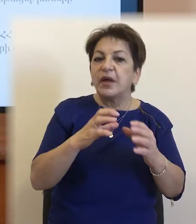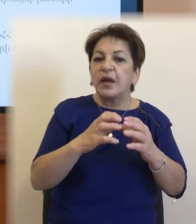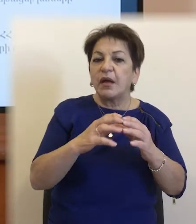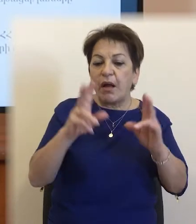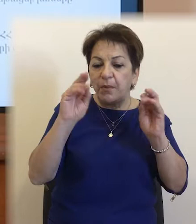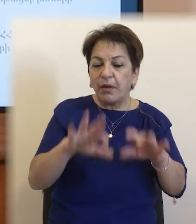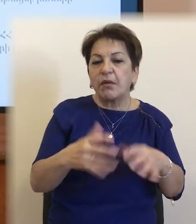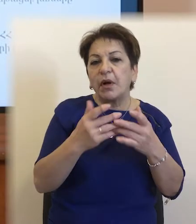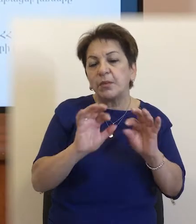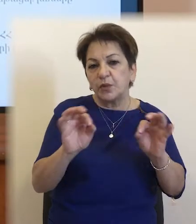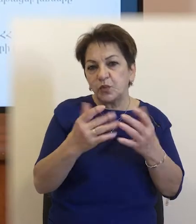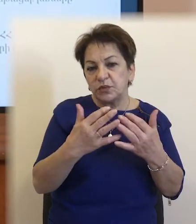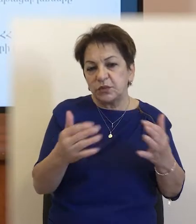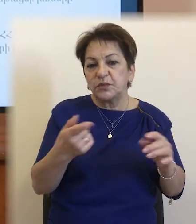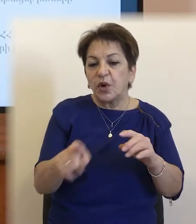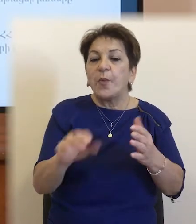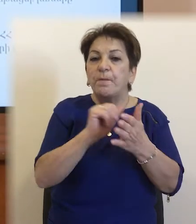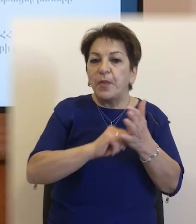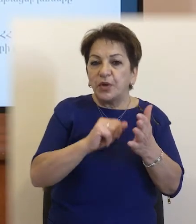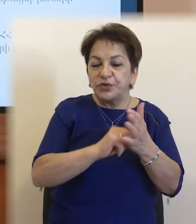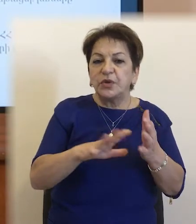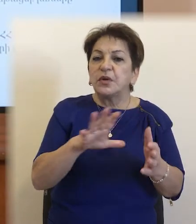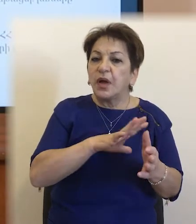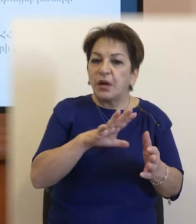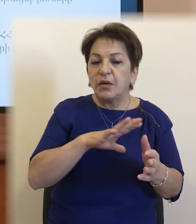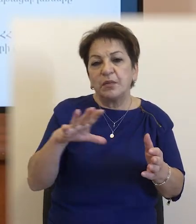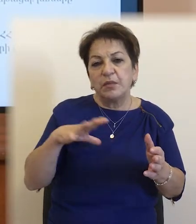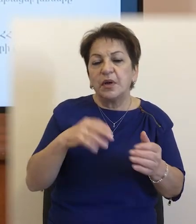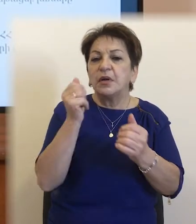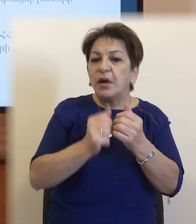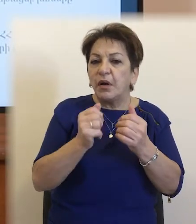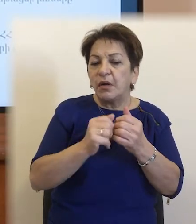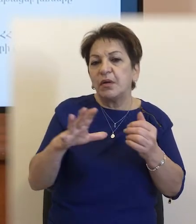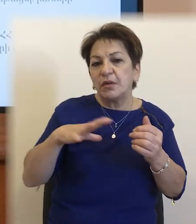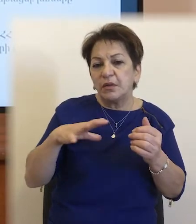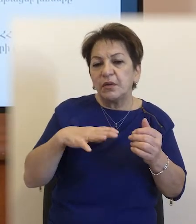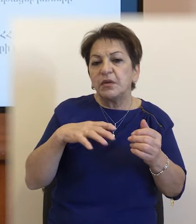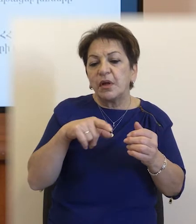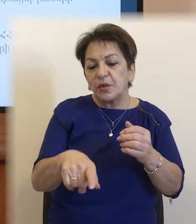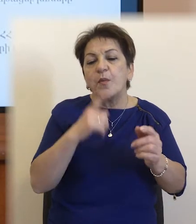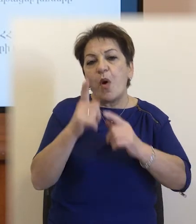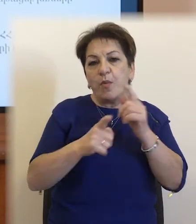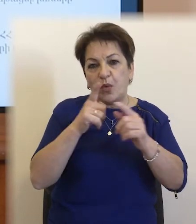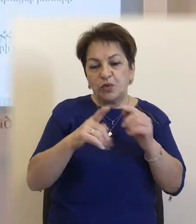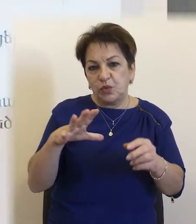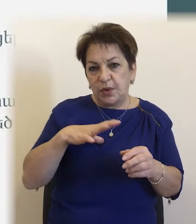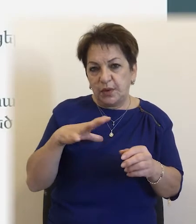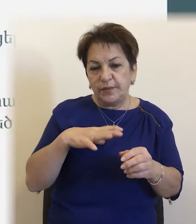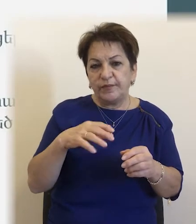երկրաբանության պասմազանության, որի կլխավոր պատճարը եղել է աննդատ կատարվող